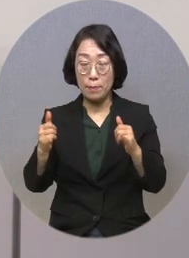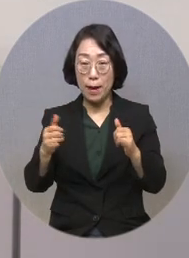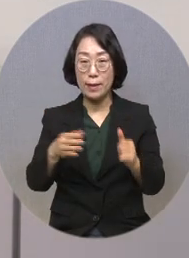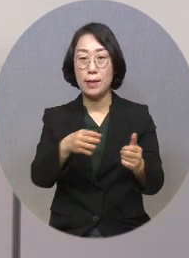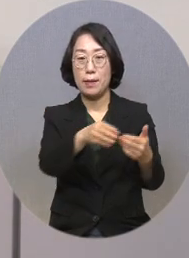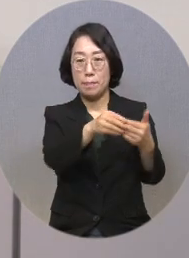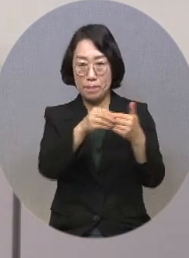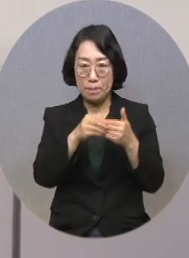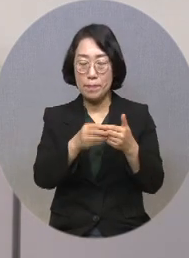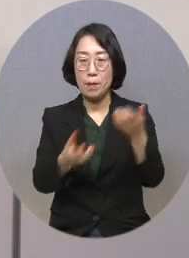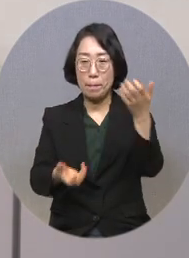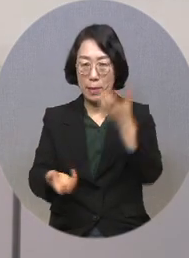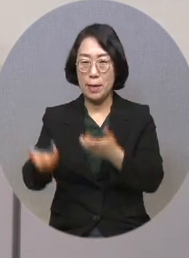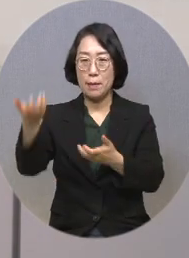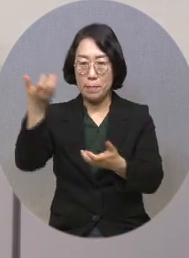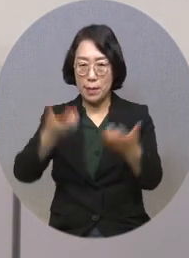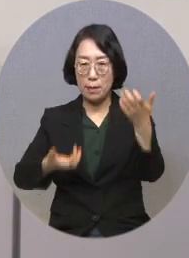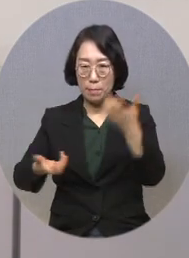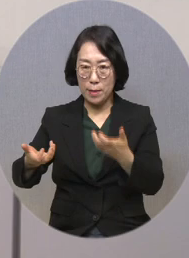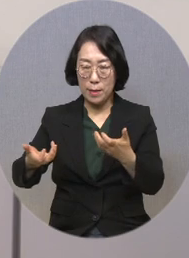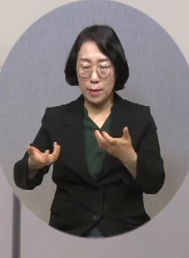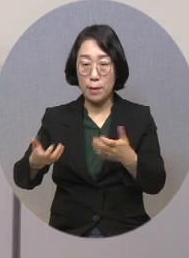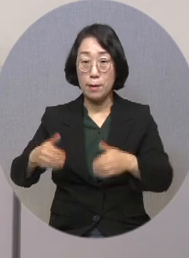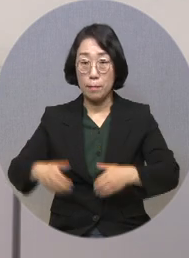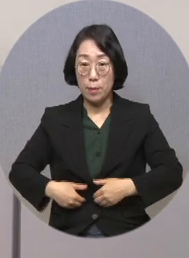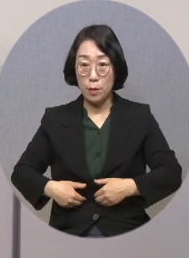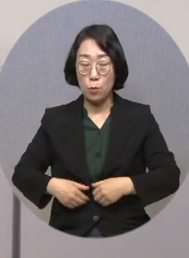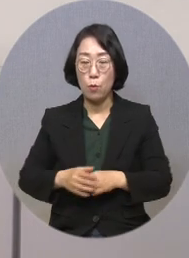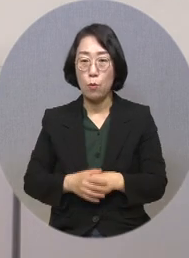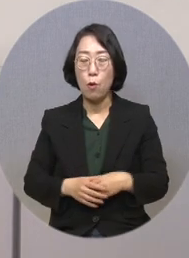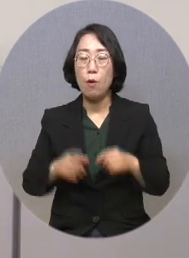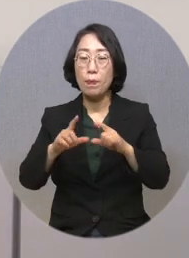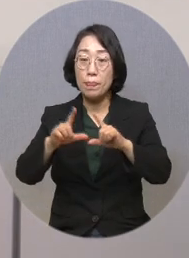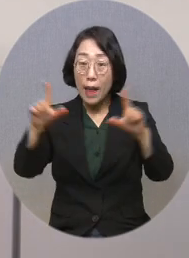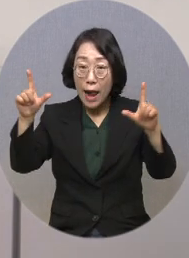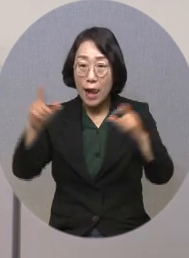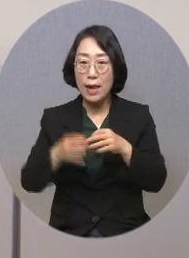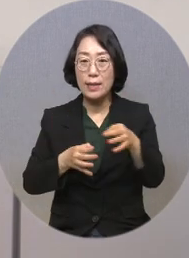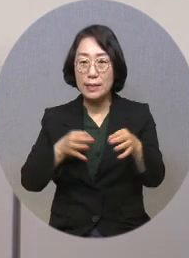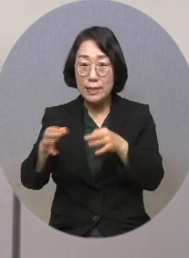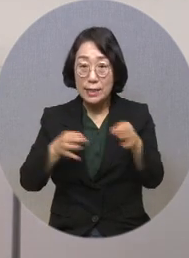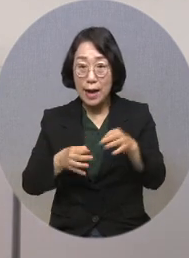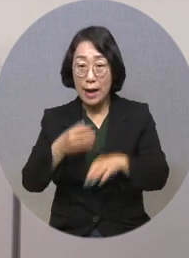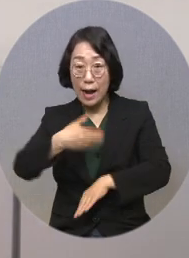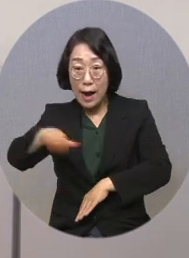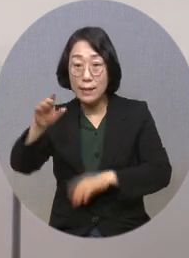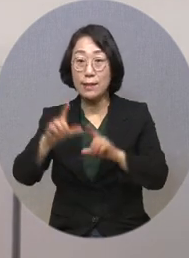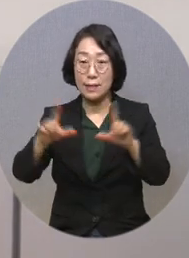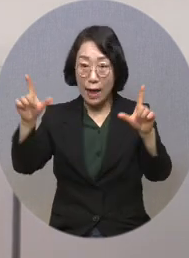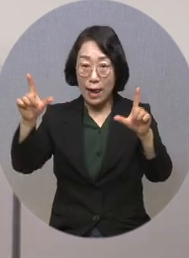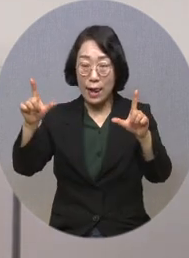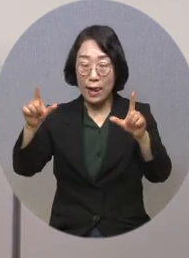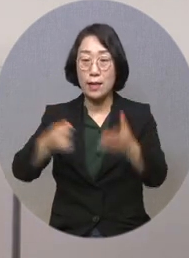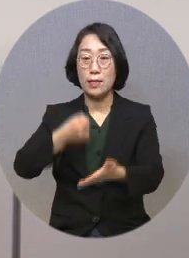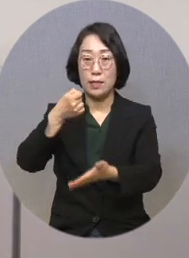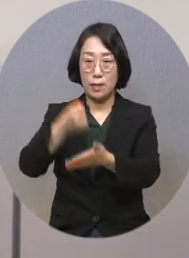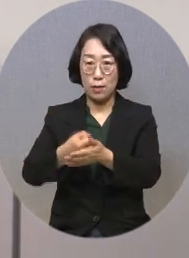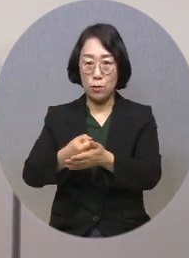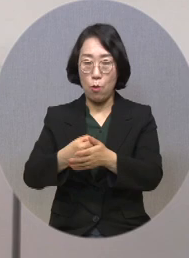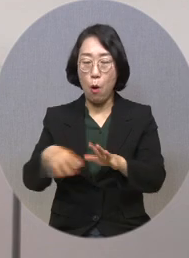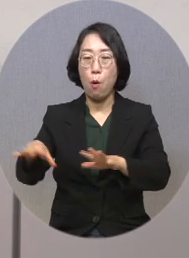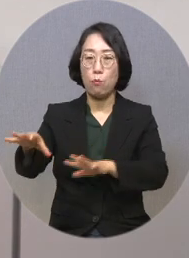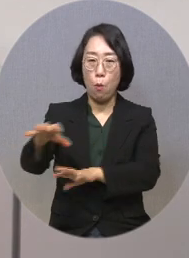수립하고 매달 전통시장 장보기의 날을 지정하는 등을 추진해서